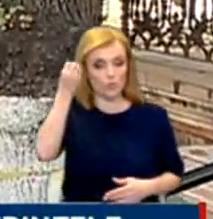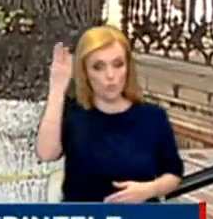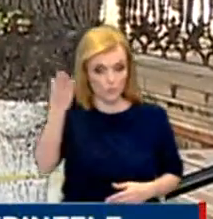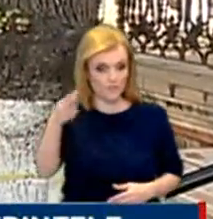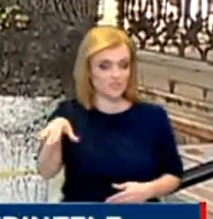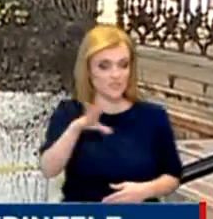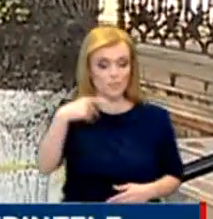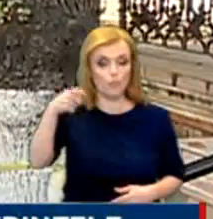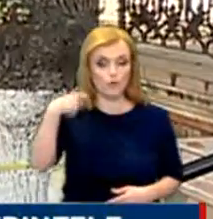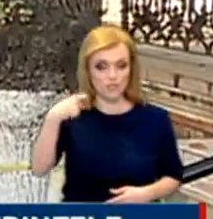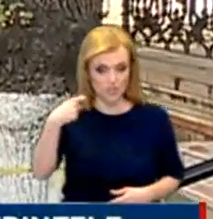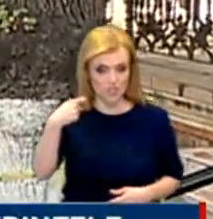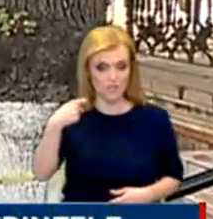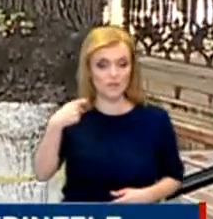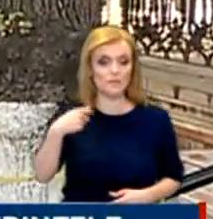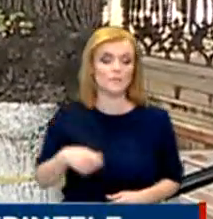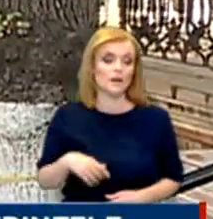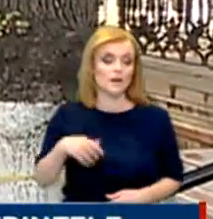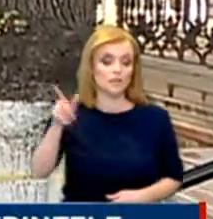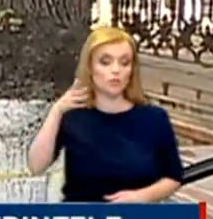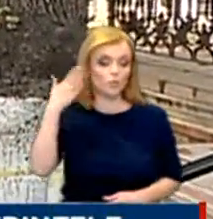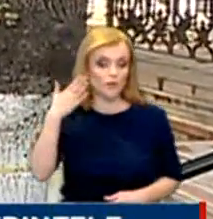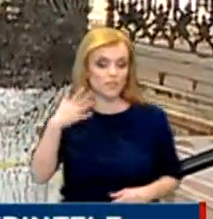poate, și pentru atenția către Republica Moldova,